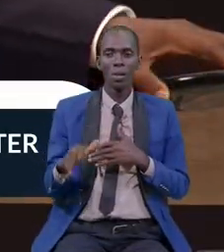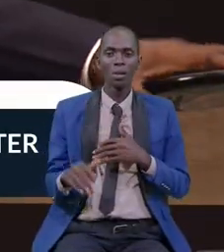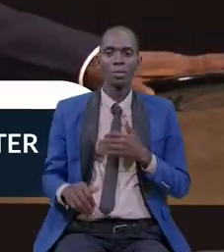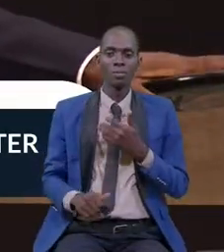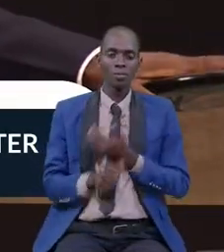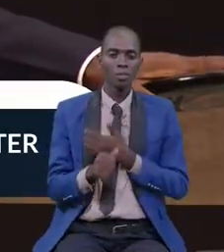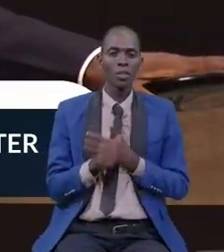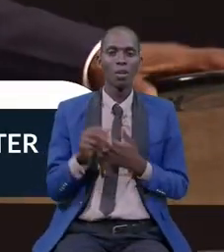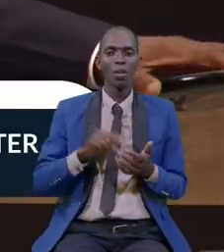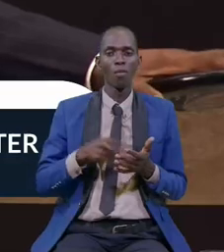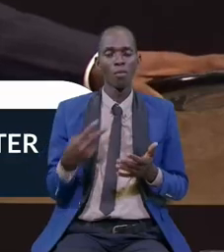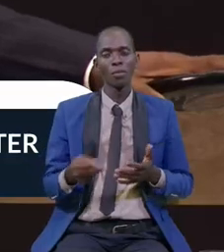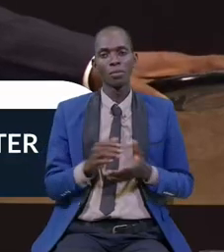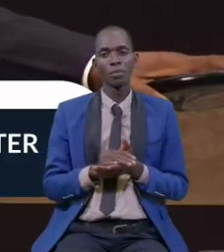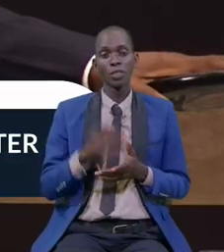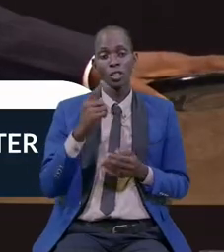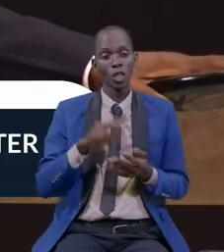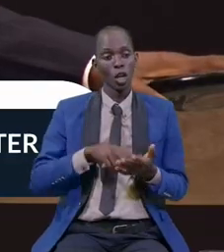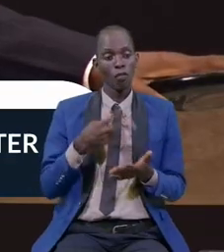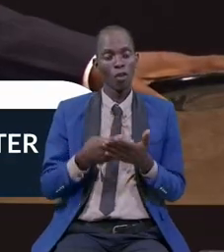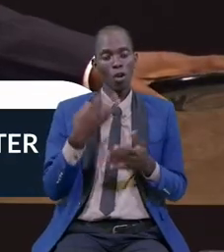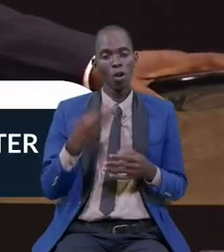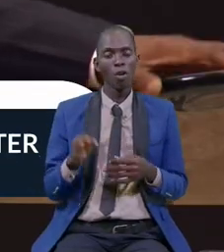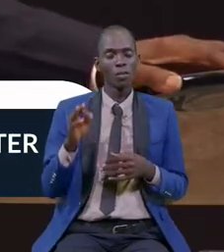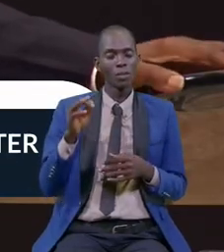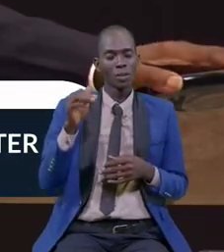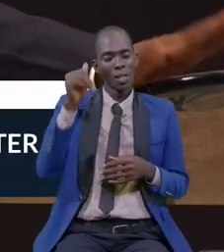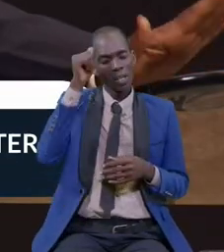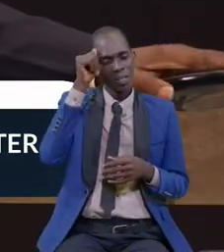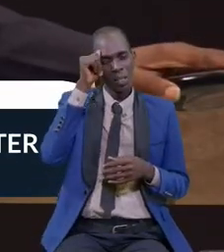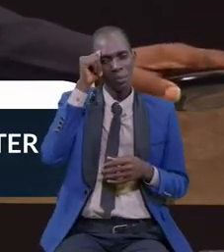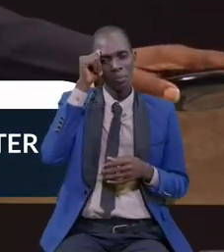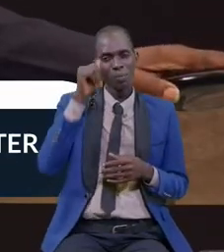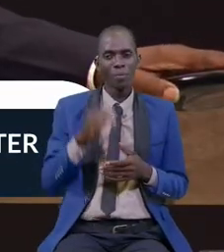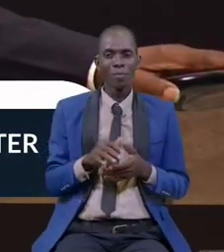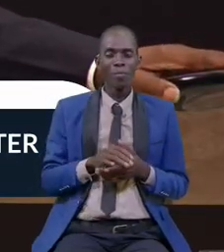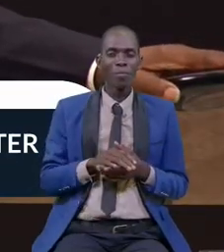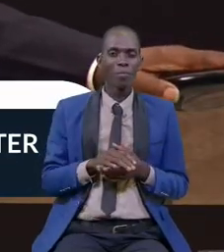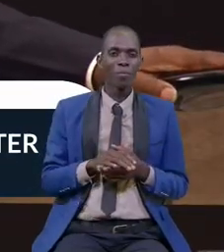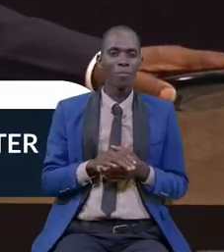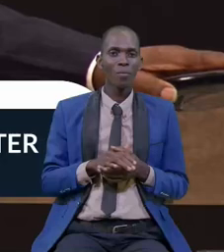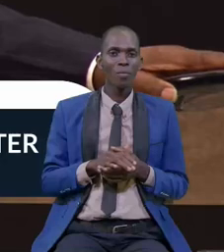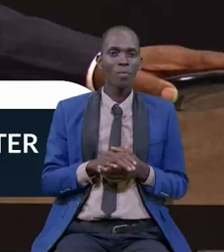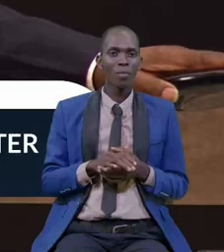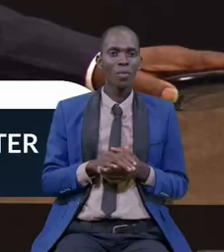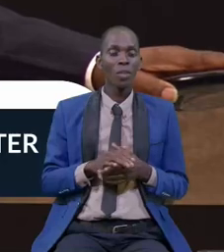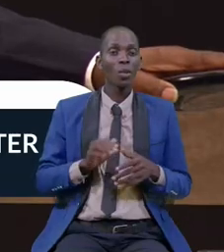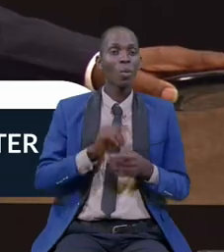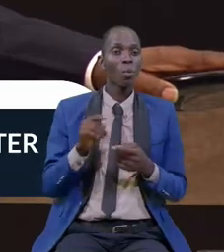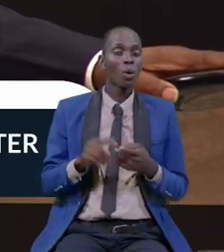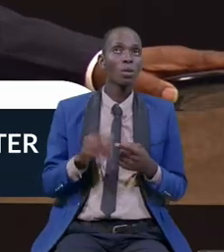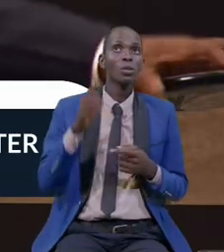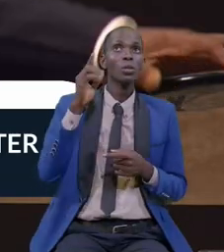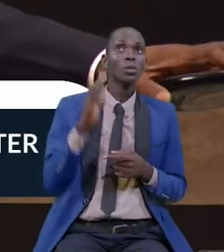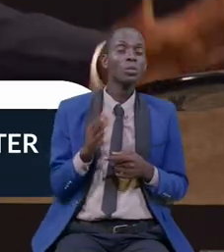mortelle la chute d'Adam avait alourdi sa conscience bien